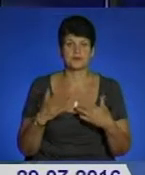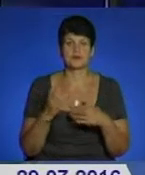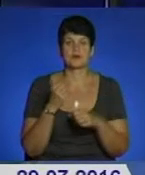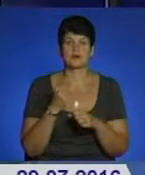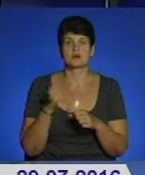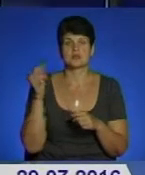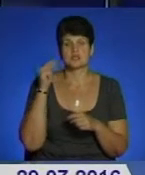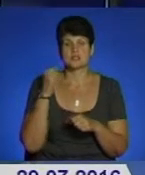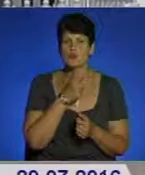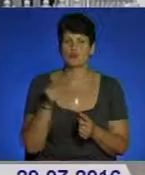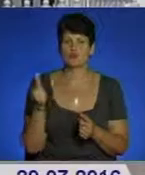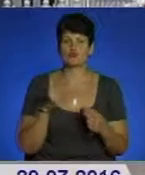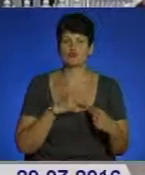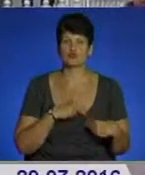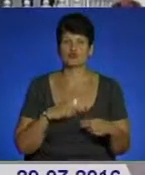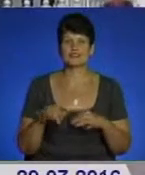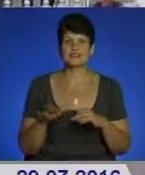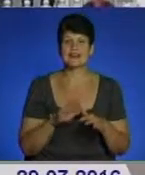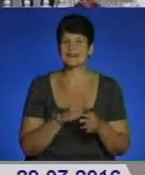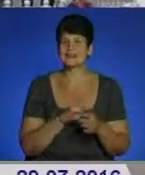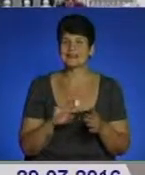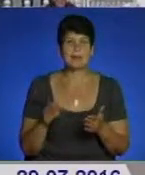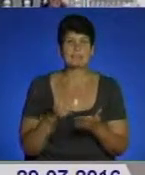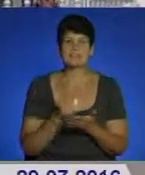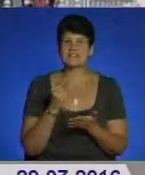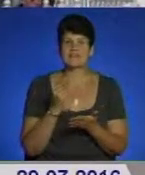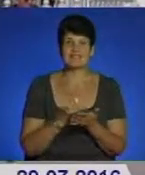професіями. Подробиці у сюжеті Любові Гадомської.